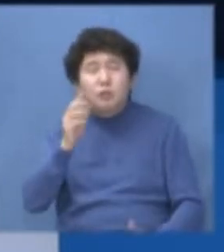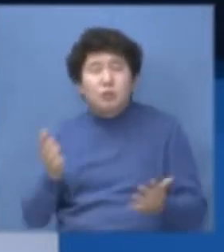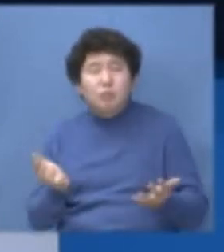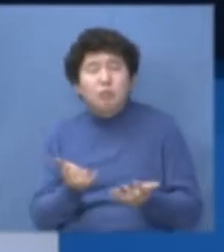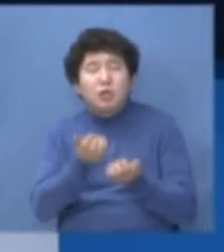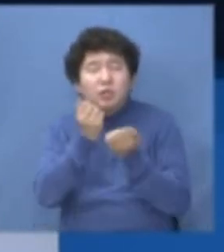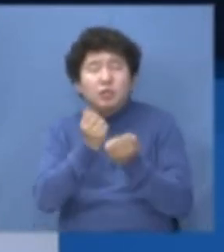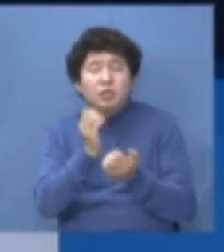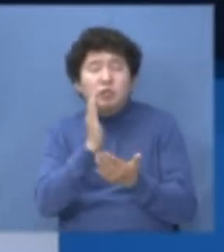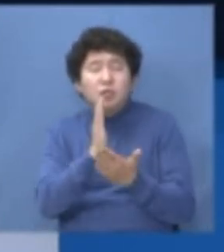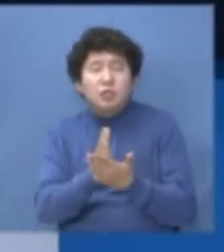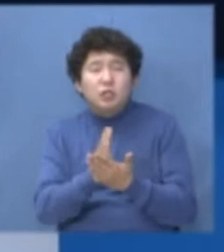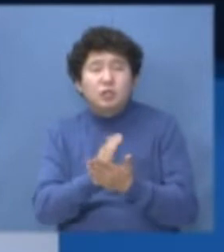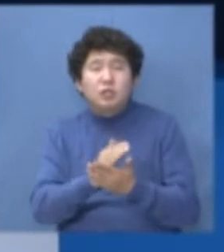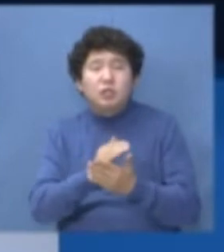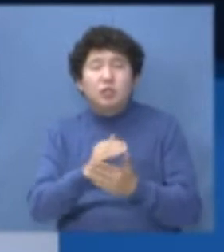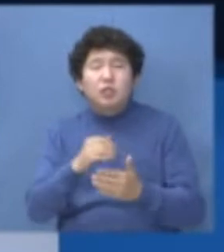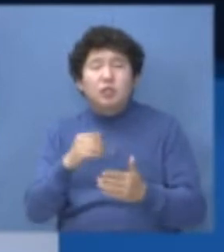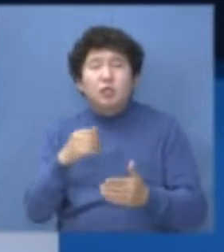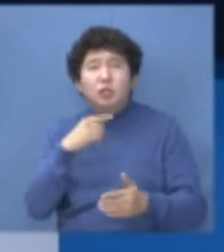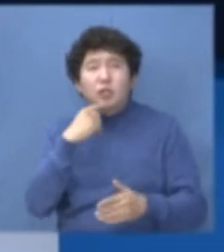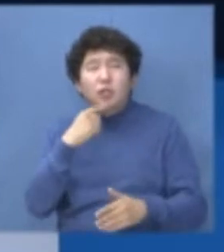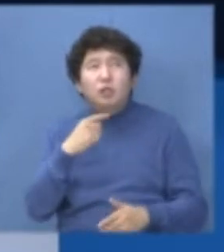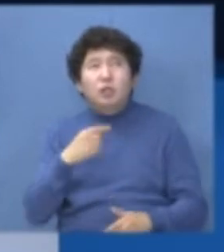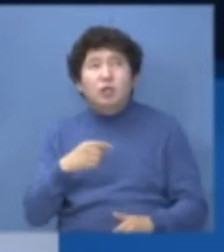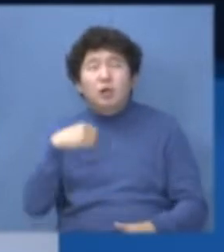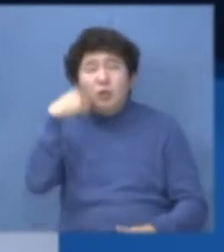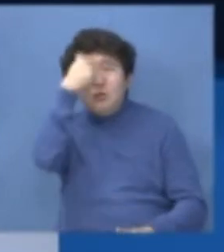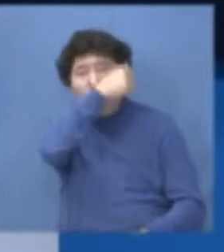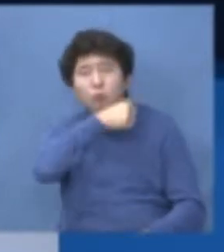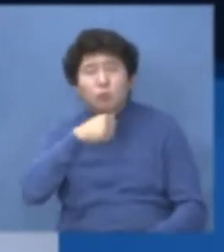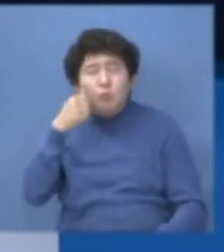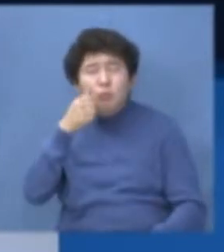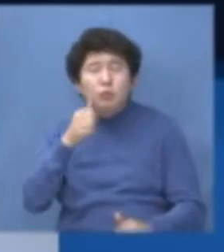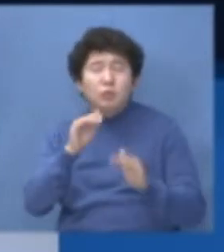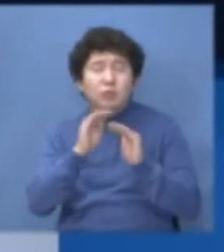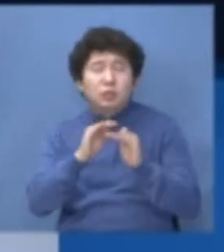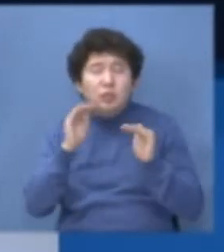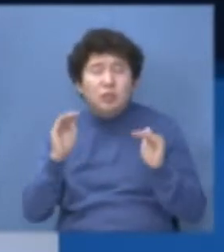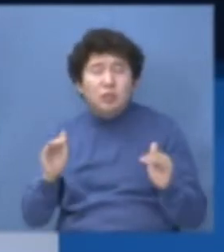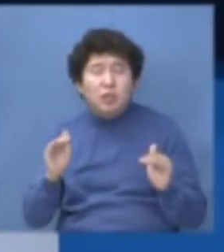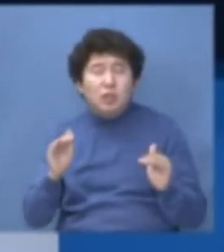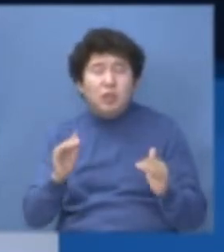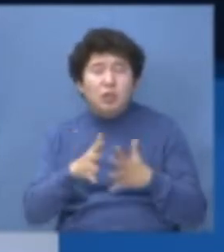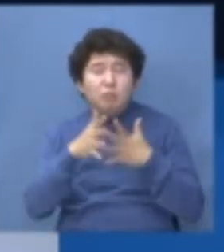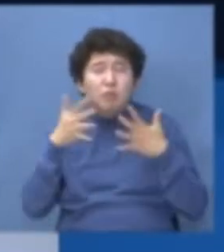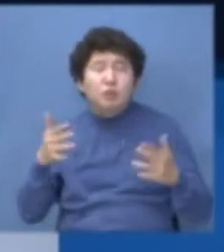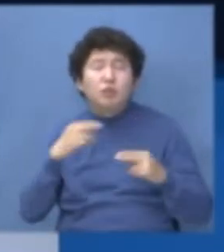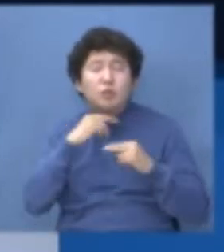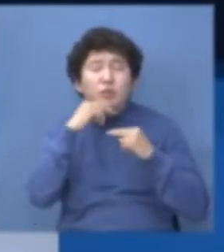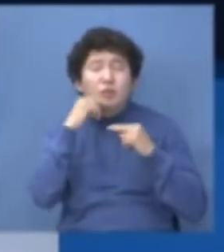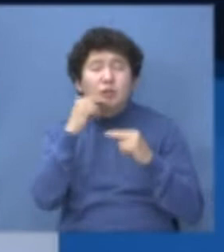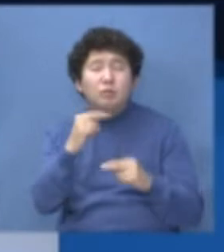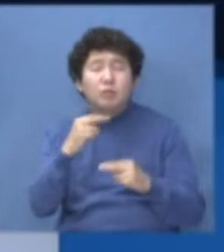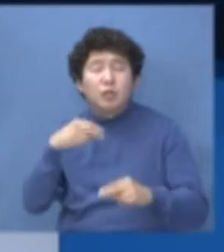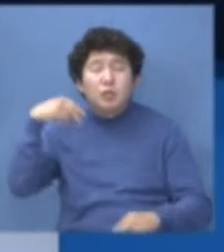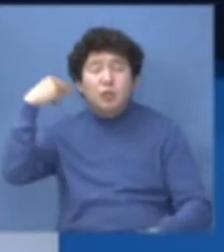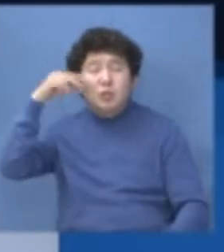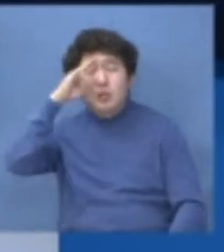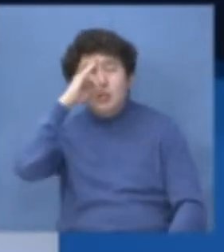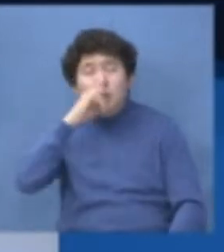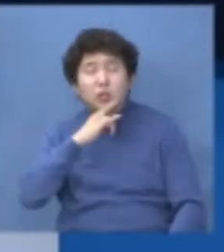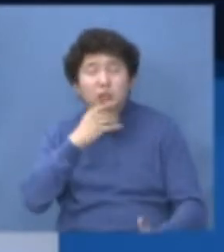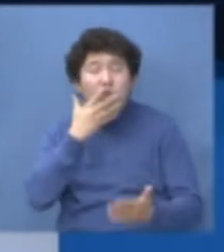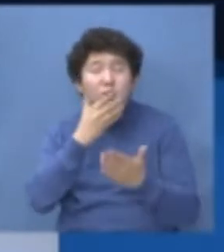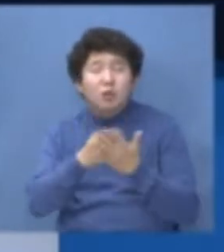тиімділігі бар. Балалар жылында биыл ерекше күтімді қажет ететін болған балғындарға ерекше көңіл бөлінуде. Мемлекет басшысы жолдауда